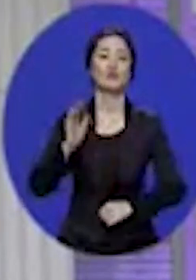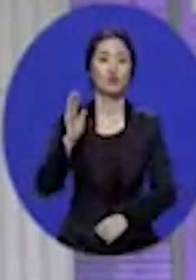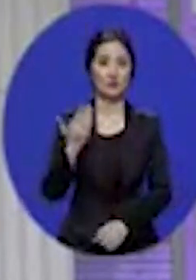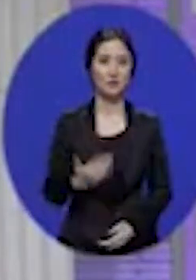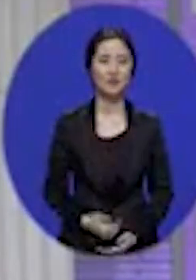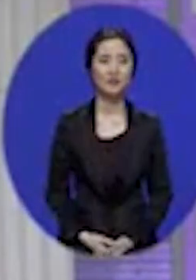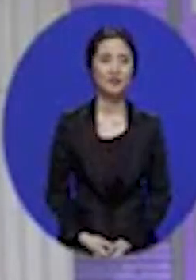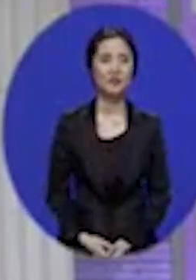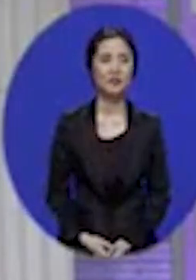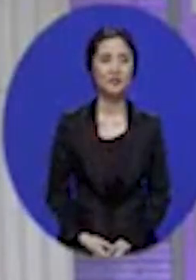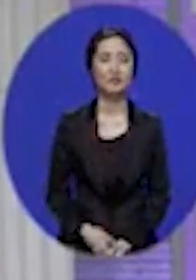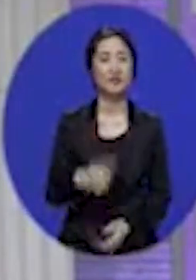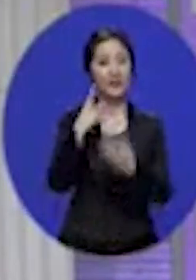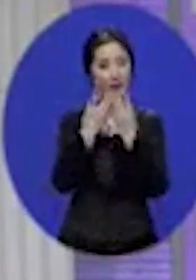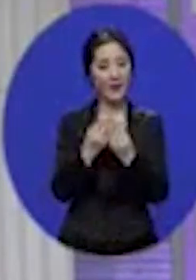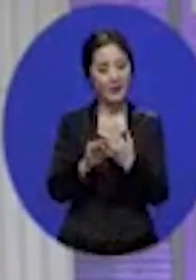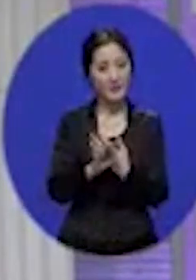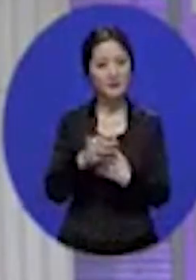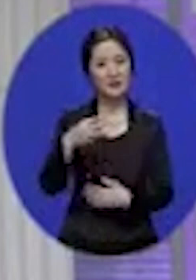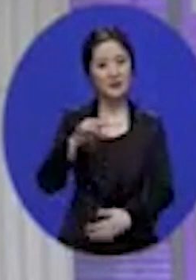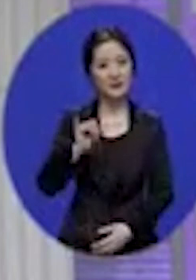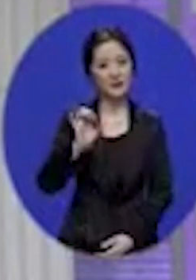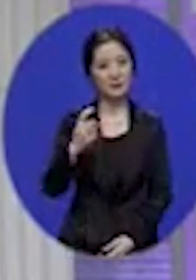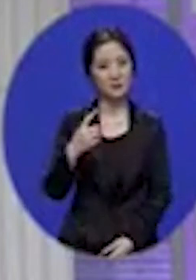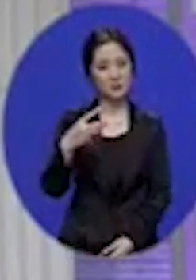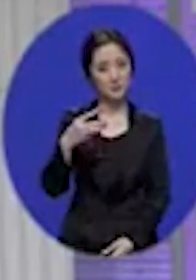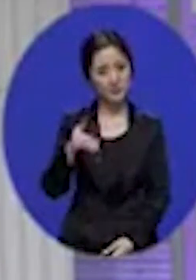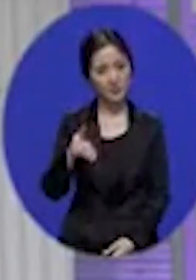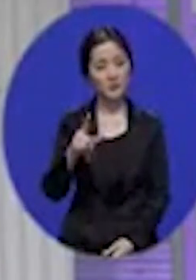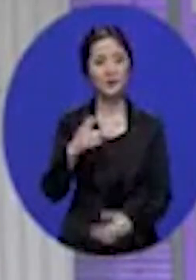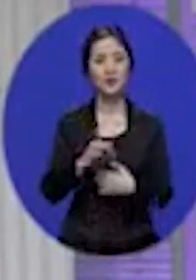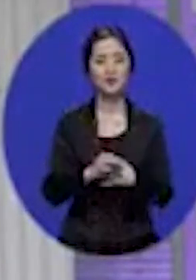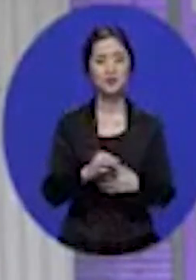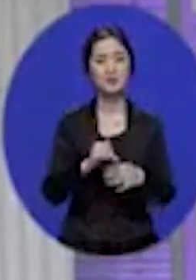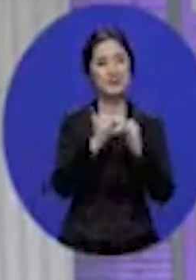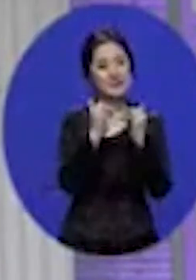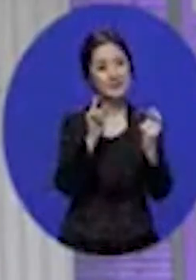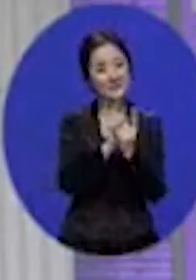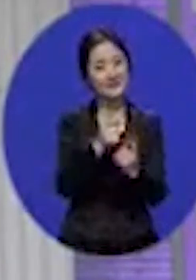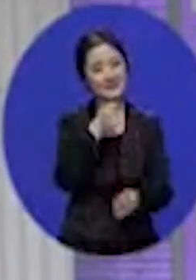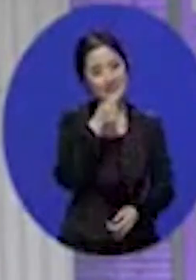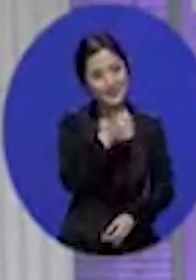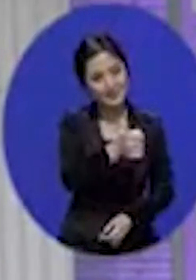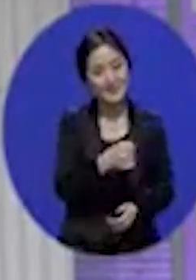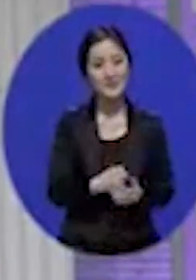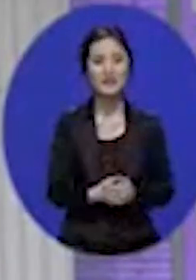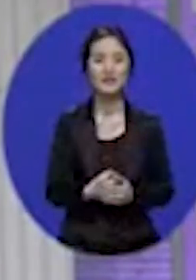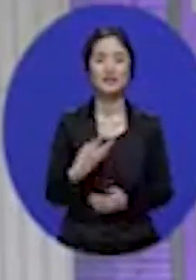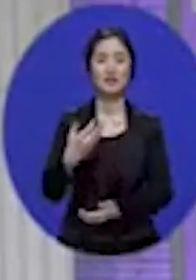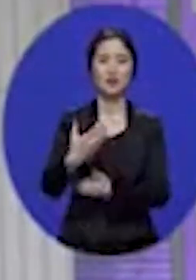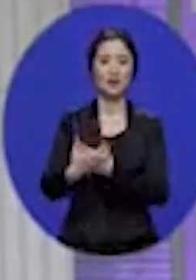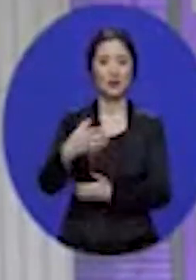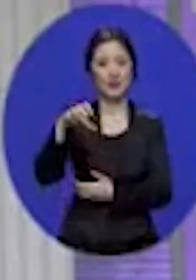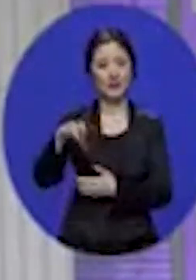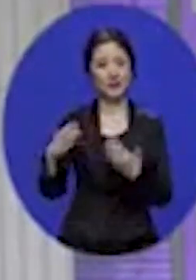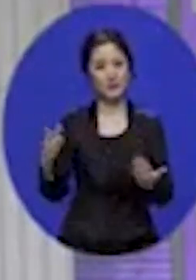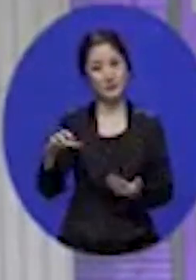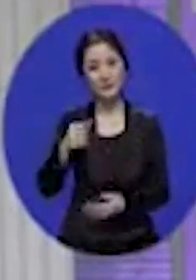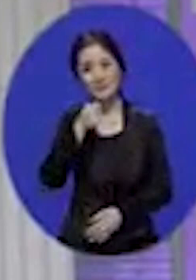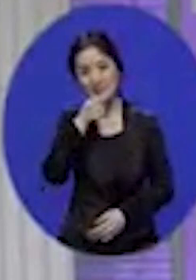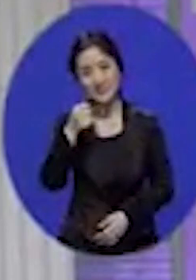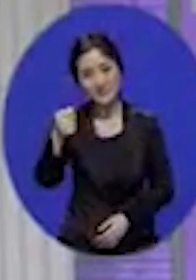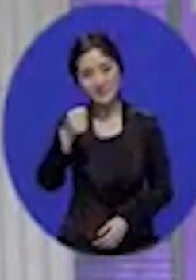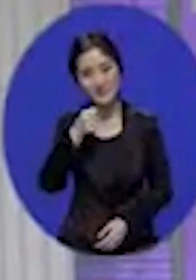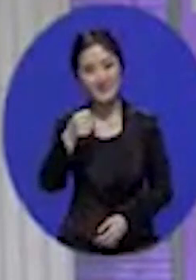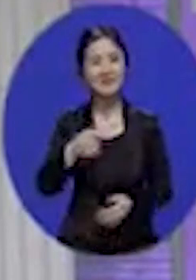프로의 리포터라든가 뭐 시청 앞에 나가서 뭐 리포팅하는 거, 또 명절 때 고속도로 휴게소 나가서 뭐 시속 2km로 지금